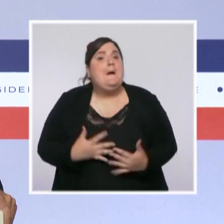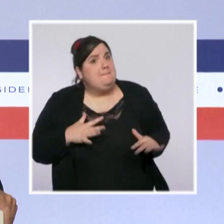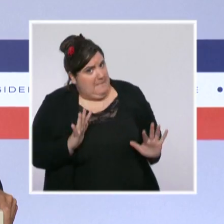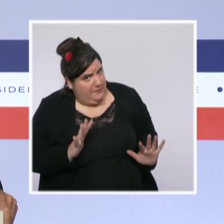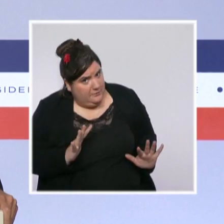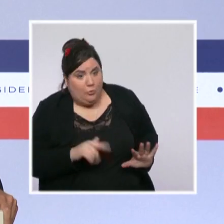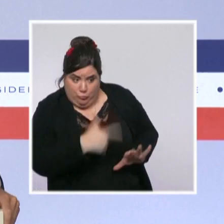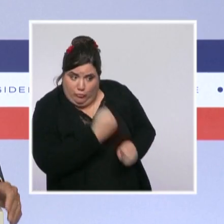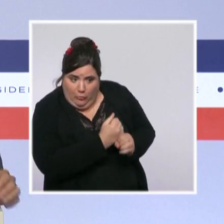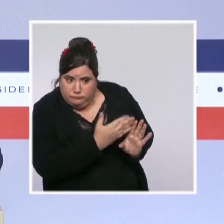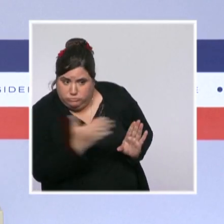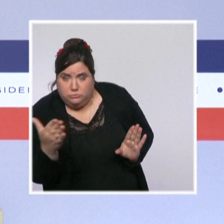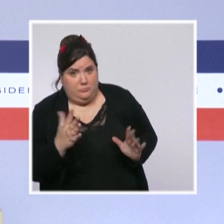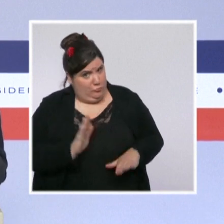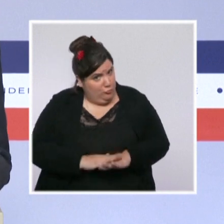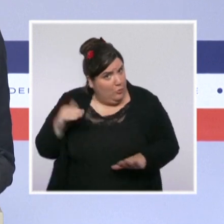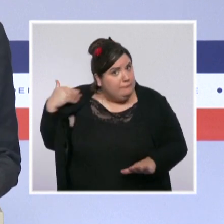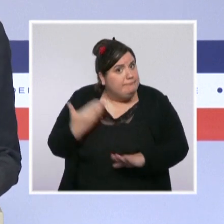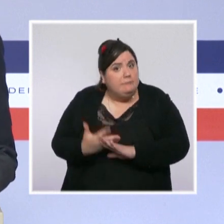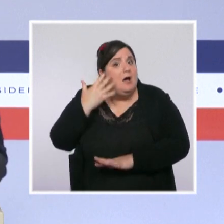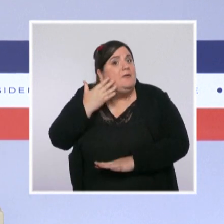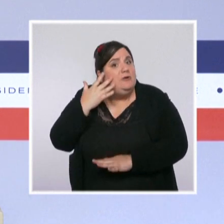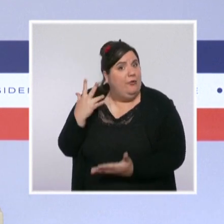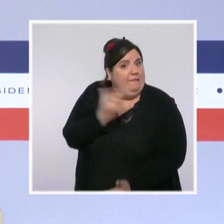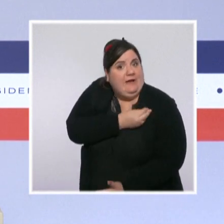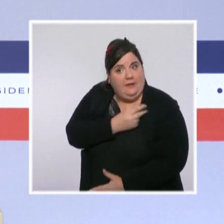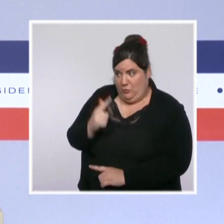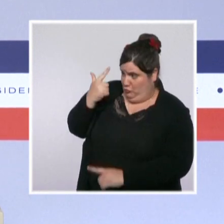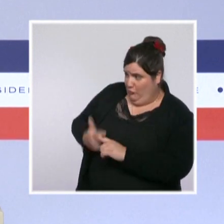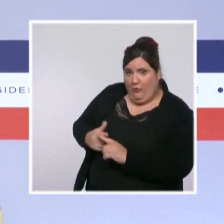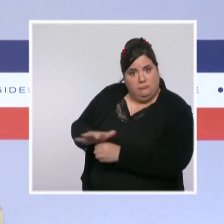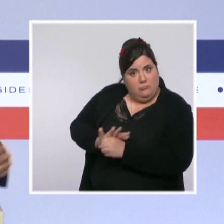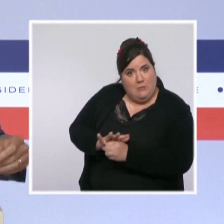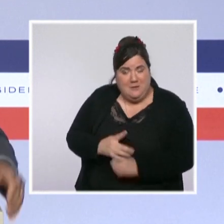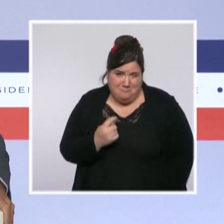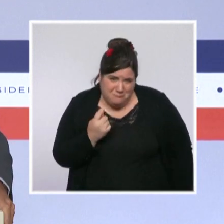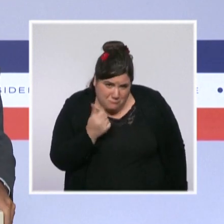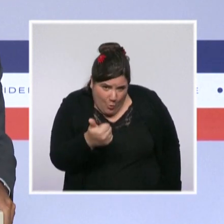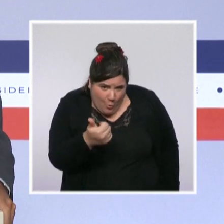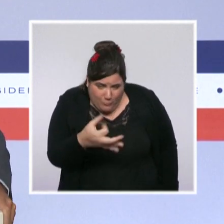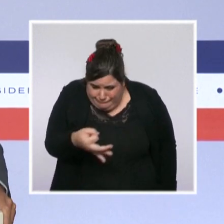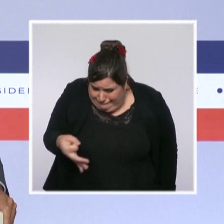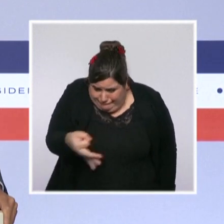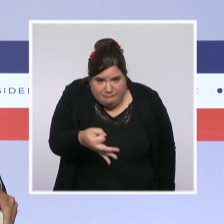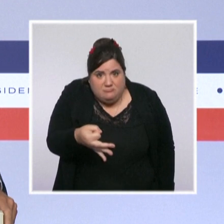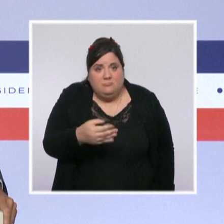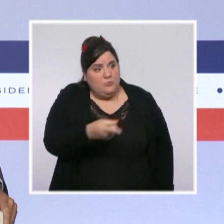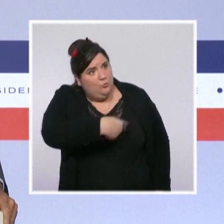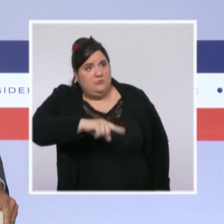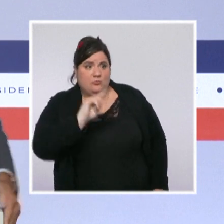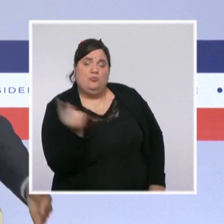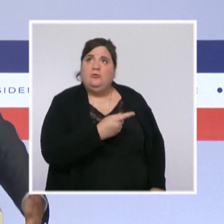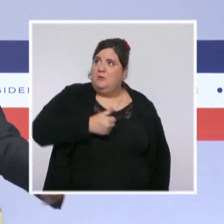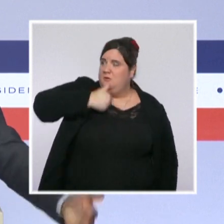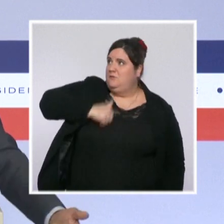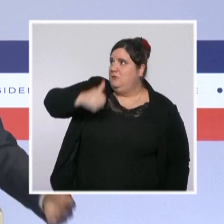ans. Le nombre d'adolescents ayant reçu un schéma vaccinal complet est aujourd'hui faible et il est évidemment hors de question pour nous de leur